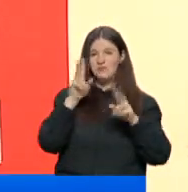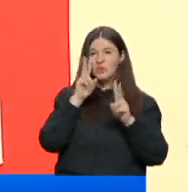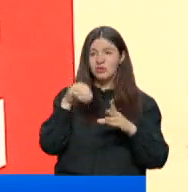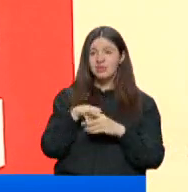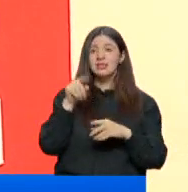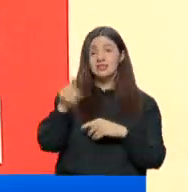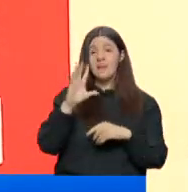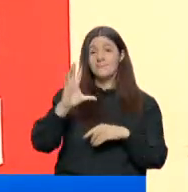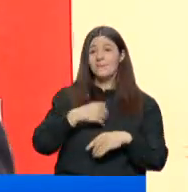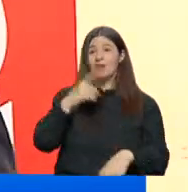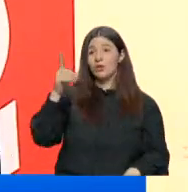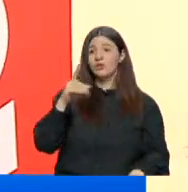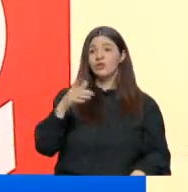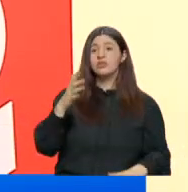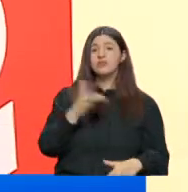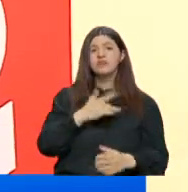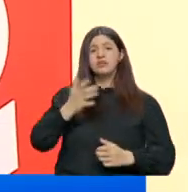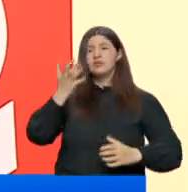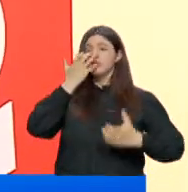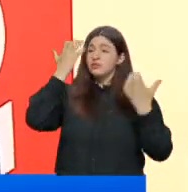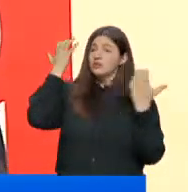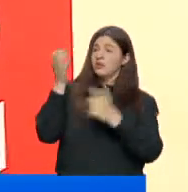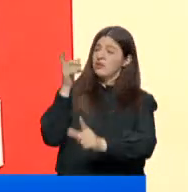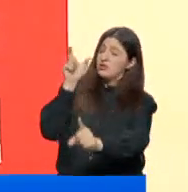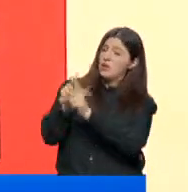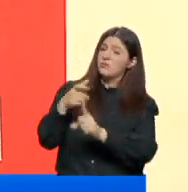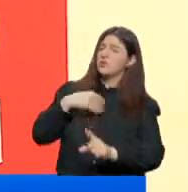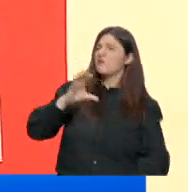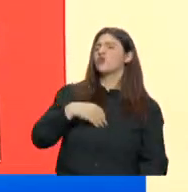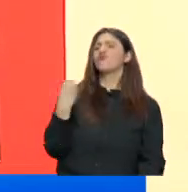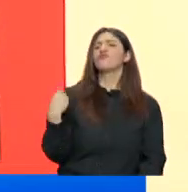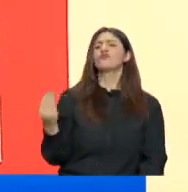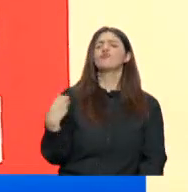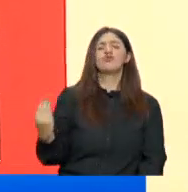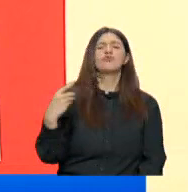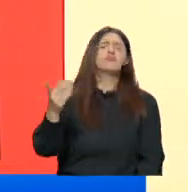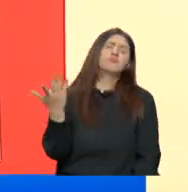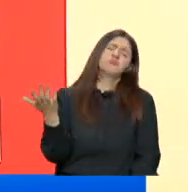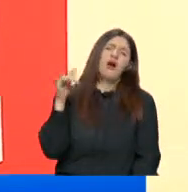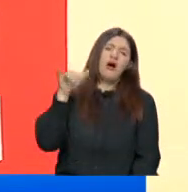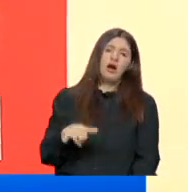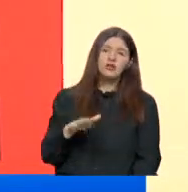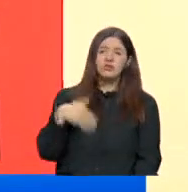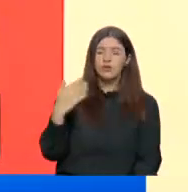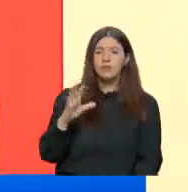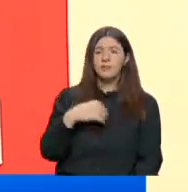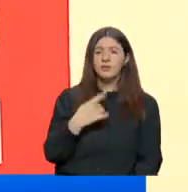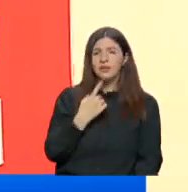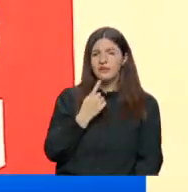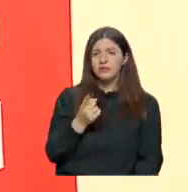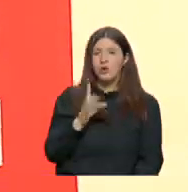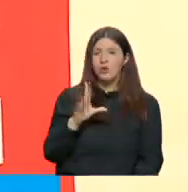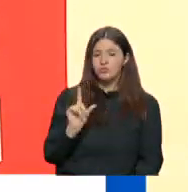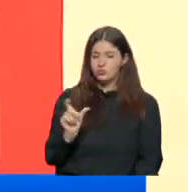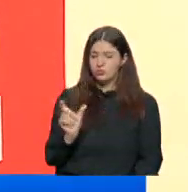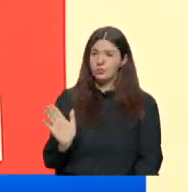için siz patronunuzu can siparihane savunuyorsunuz. Diyorsunuz ki bizim patron iyidir, güzeldir, haklıdır falan. Sonra patron bir laf ediyor, hop